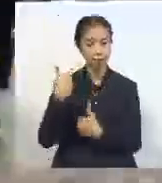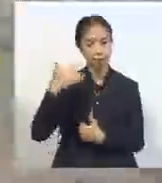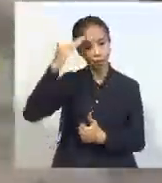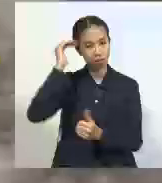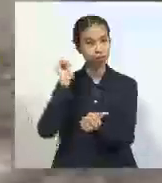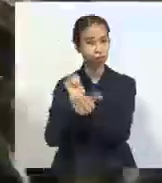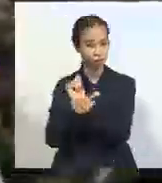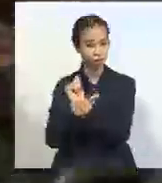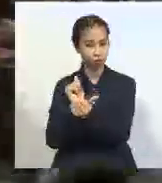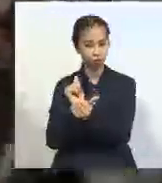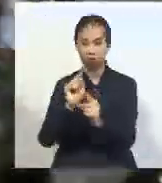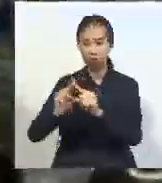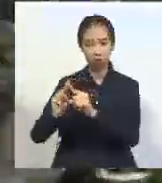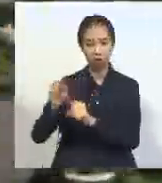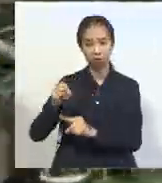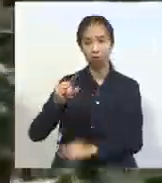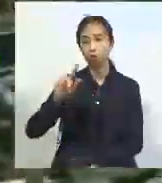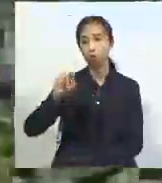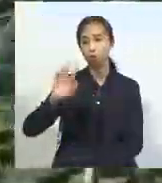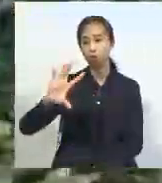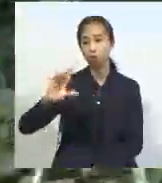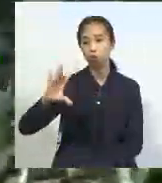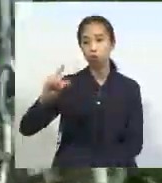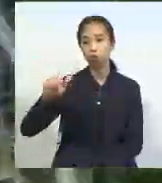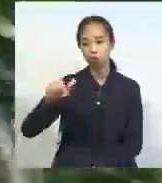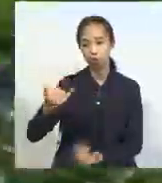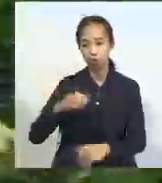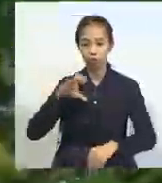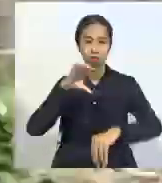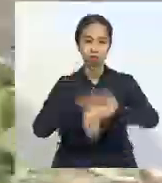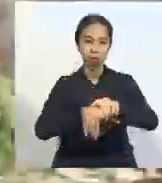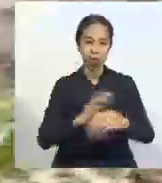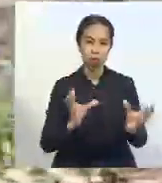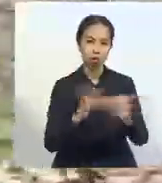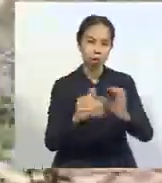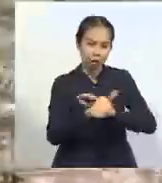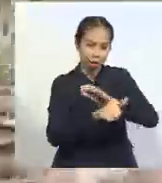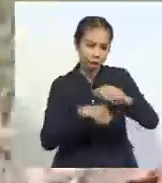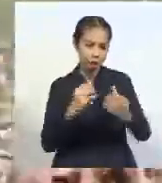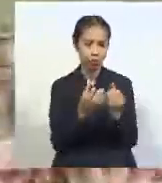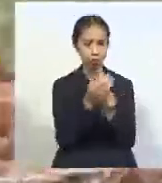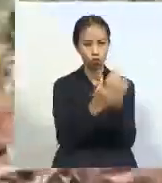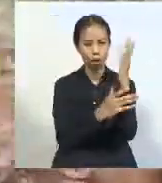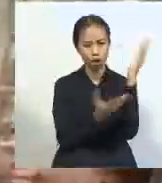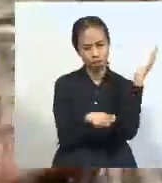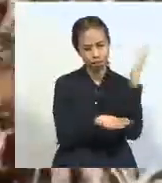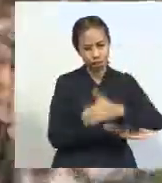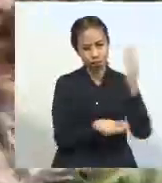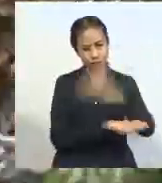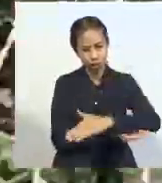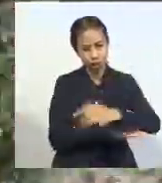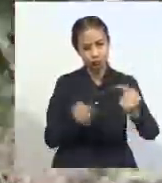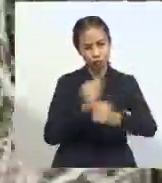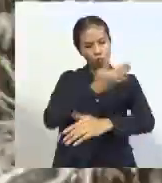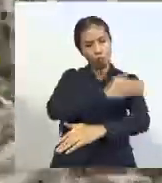ธรสะบ้าย้อยตำรวจตระเวนชายแดนที่43เข้าไปจับกลุ่มขบวนการลักลอบตัดไม้บนแนวสันเขาป่